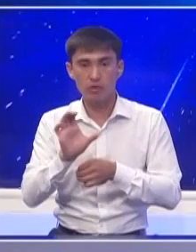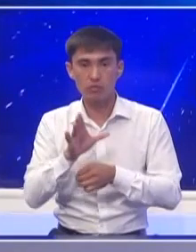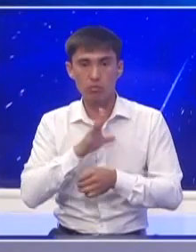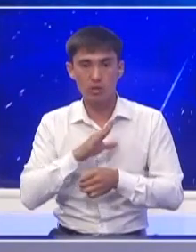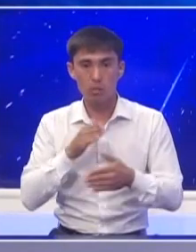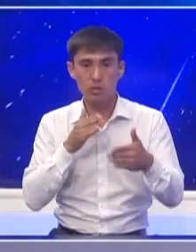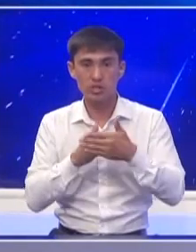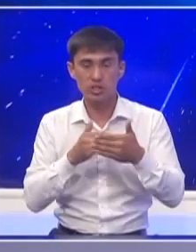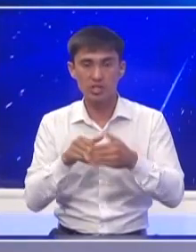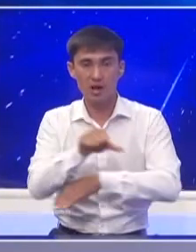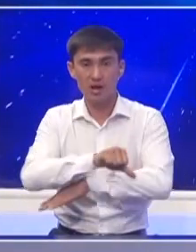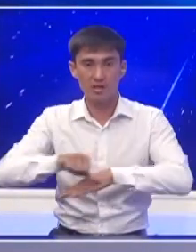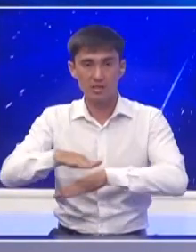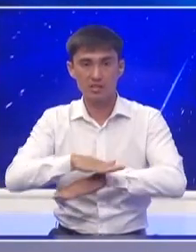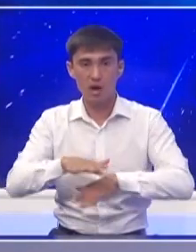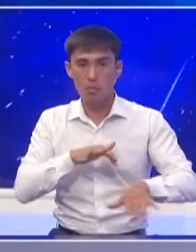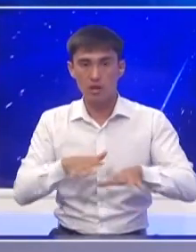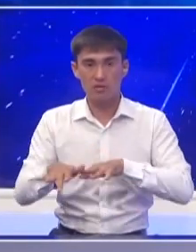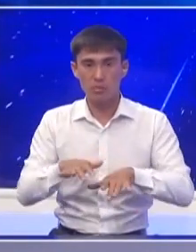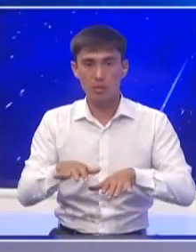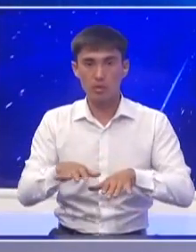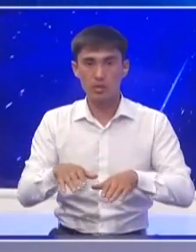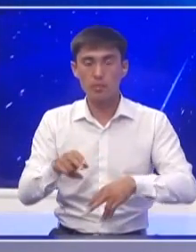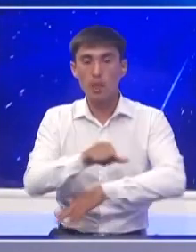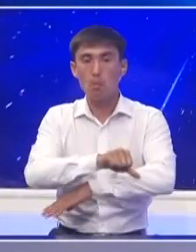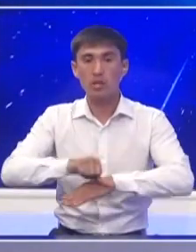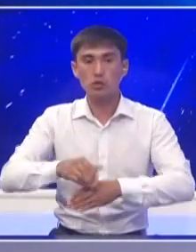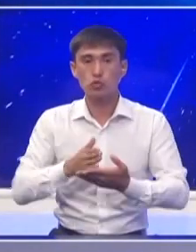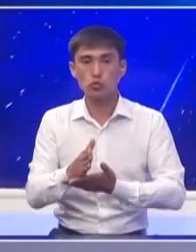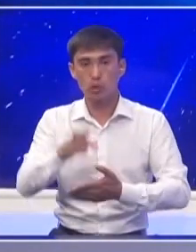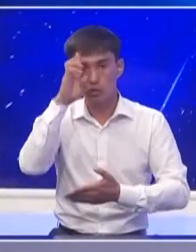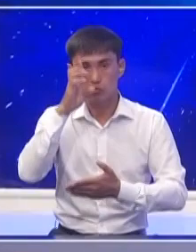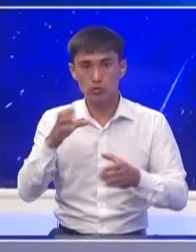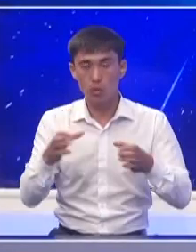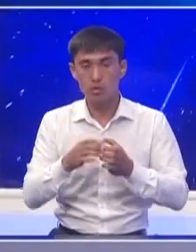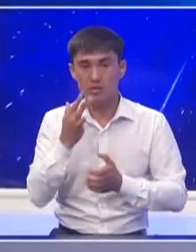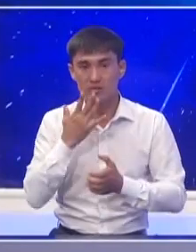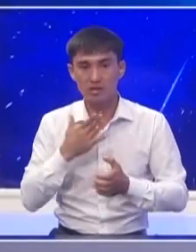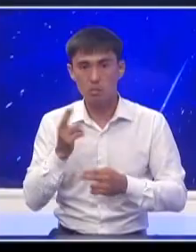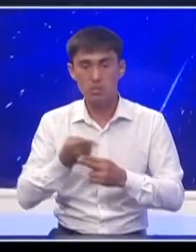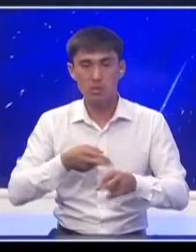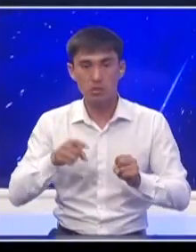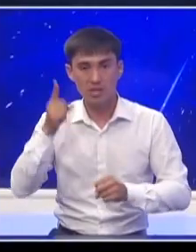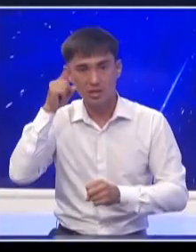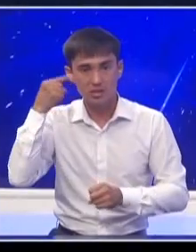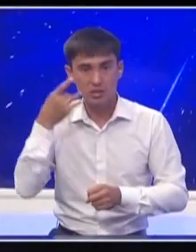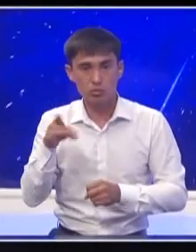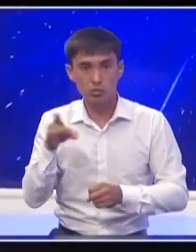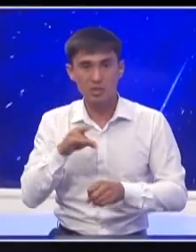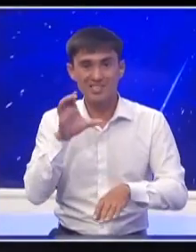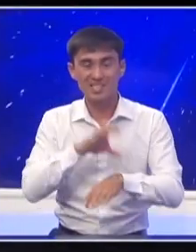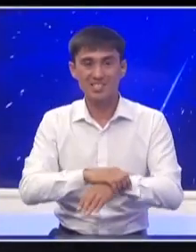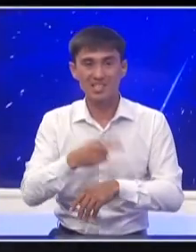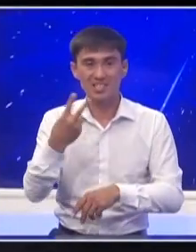была пресечена на границе. В ходе оперативных мероприятий пограничная служба Государственного комитета национальной безопасности Кыргызской